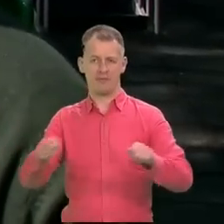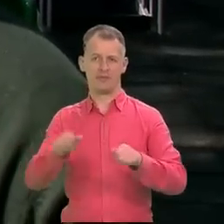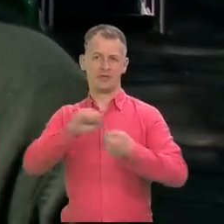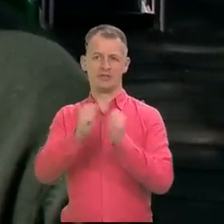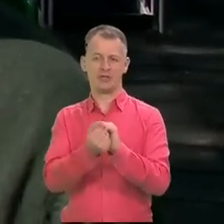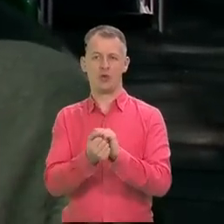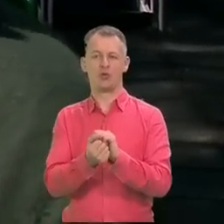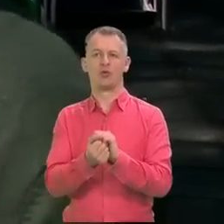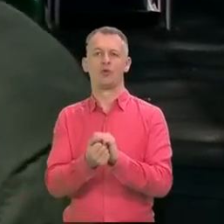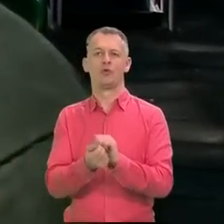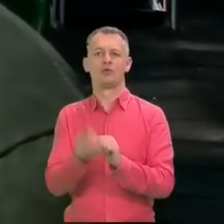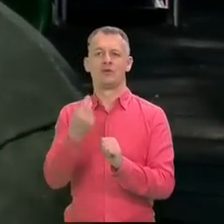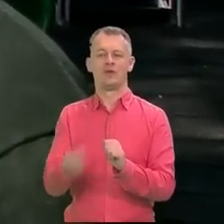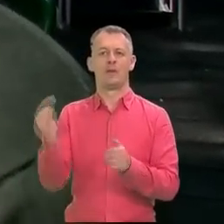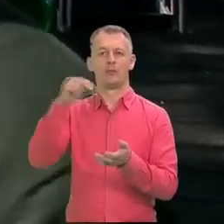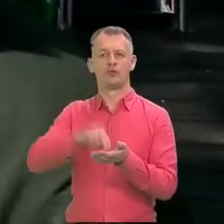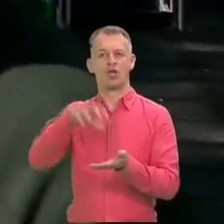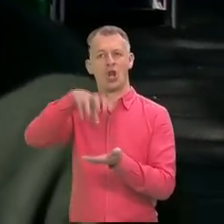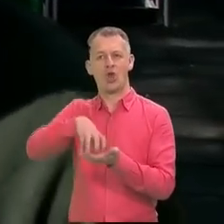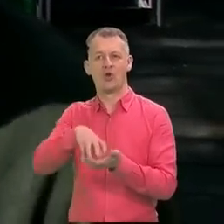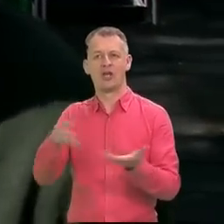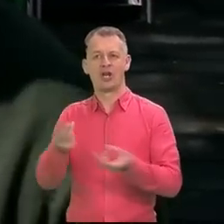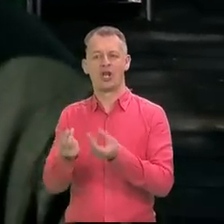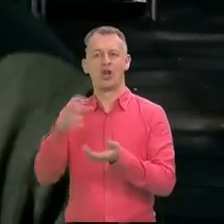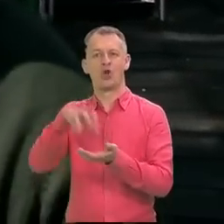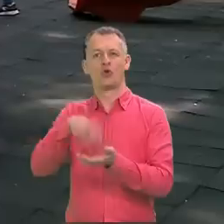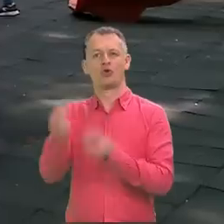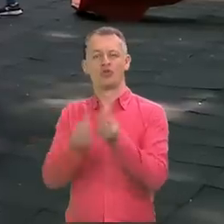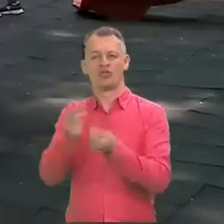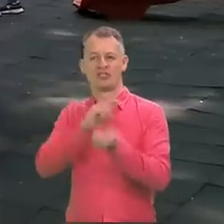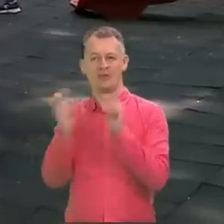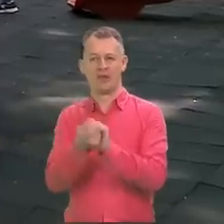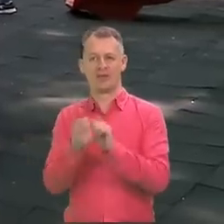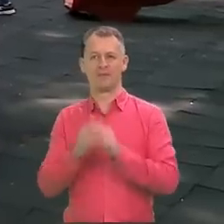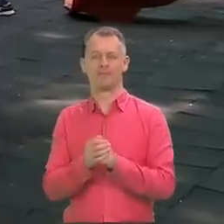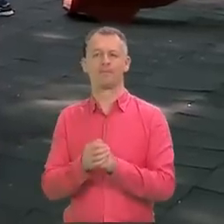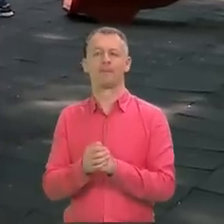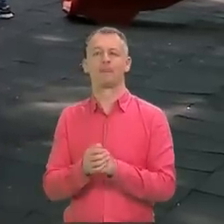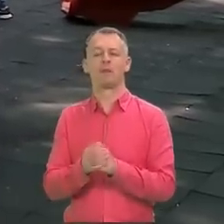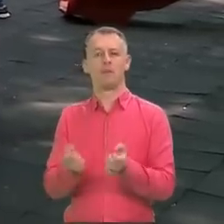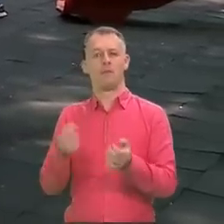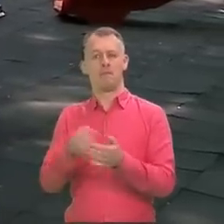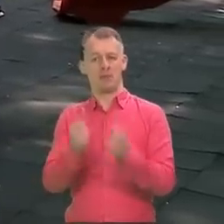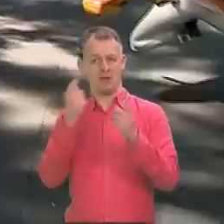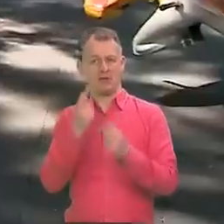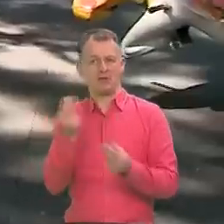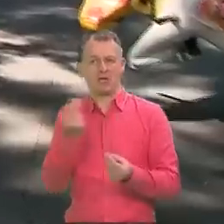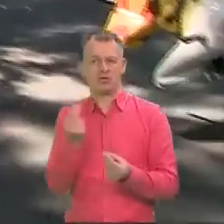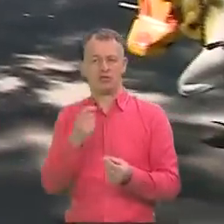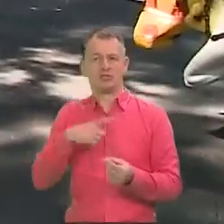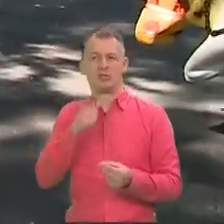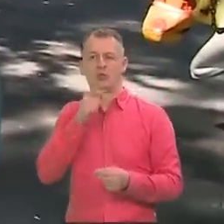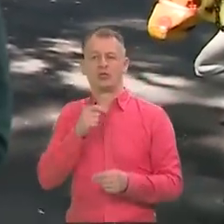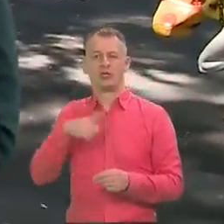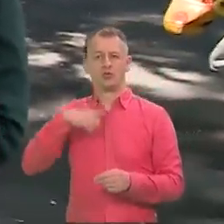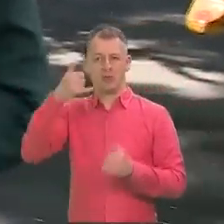fi amplasamente în care locurile de joacă sunt schimbate. Până la urmă, de ce suntem unde suntem? Bugetul